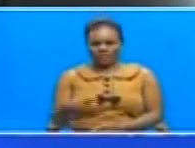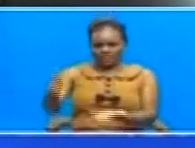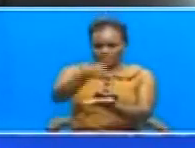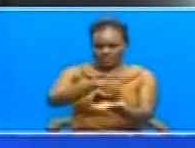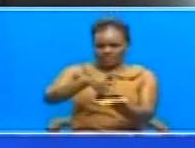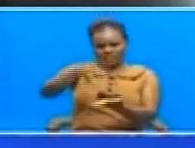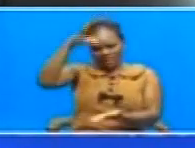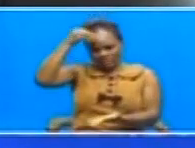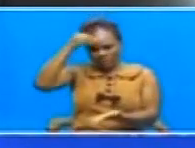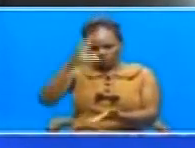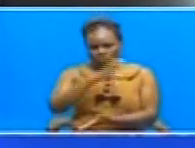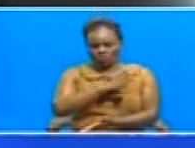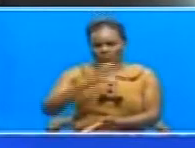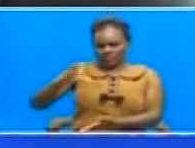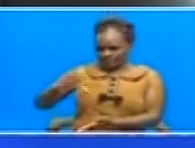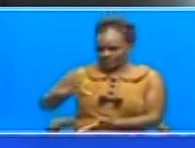security team